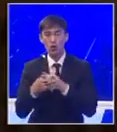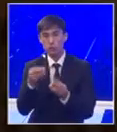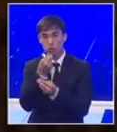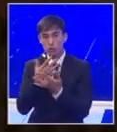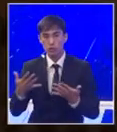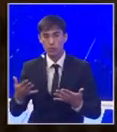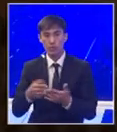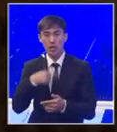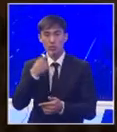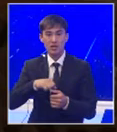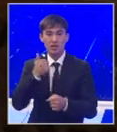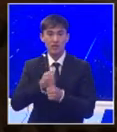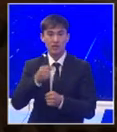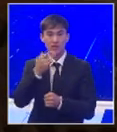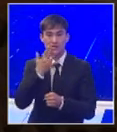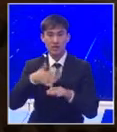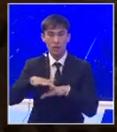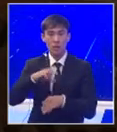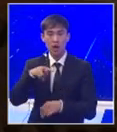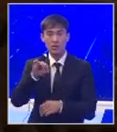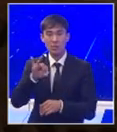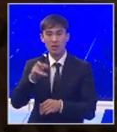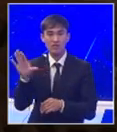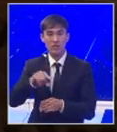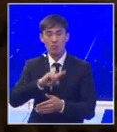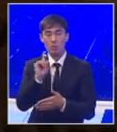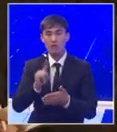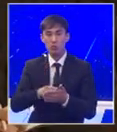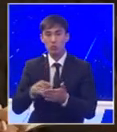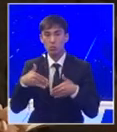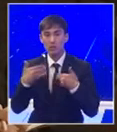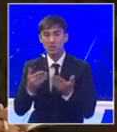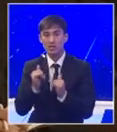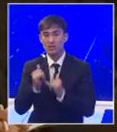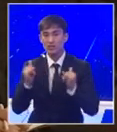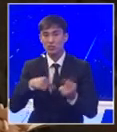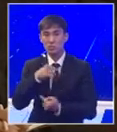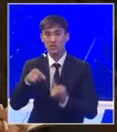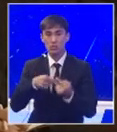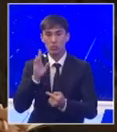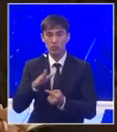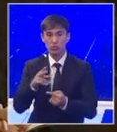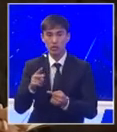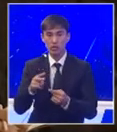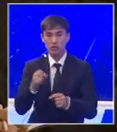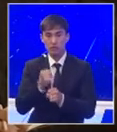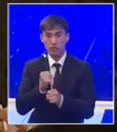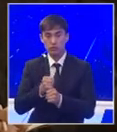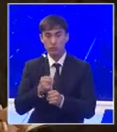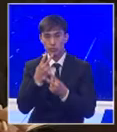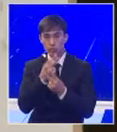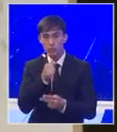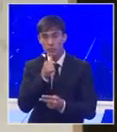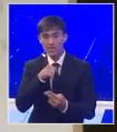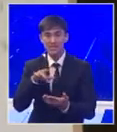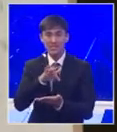Как отметил глава Национальной палаты Атамекен, все поднятые вопросы и предложения по развитию бизнеса будут взяты на проработку с